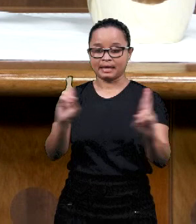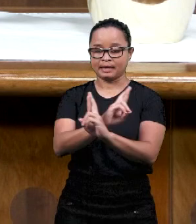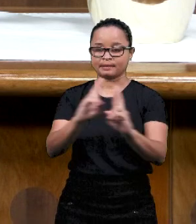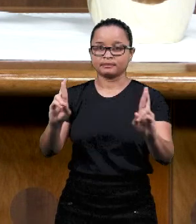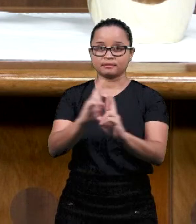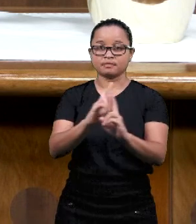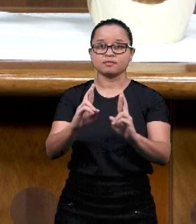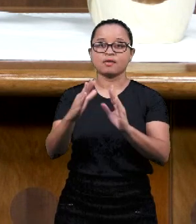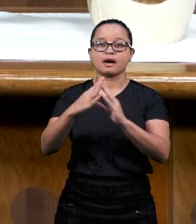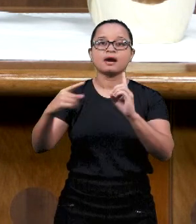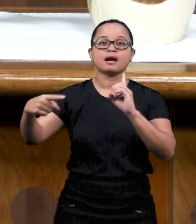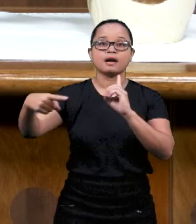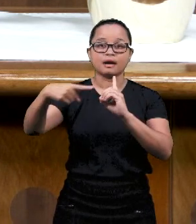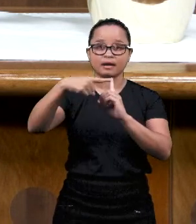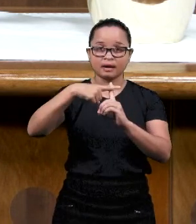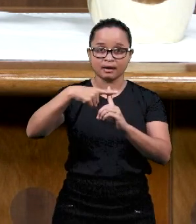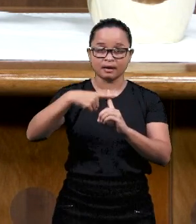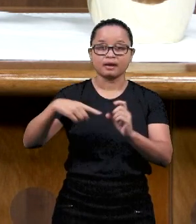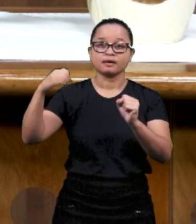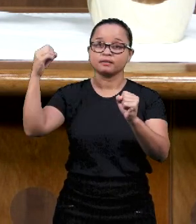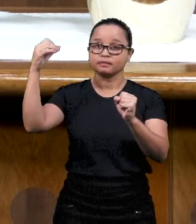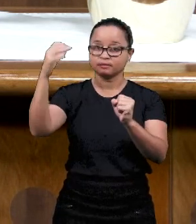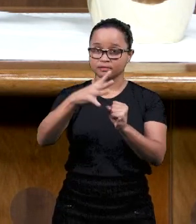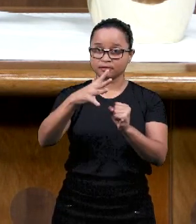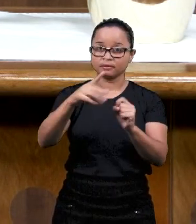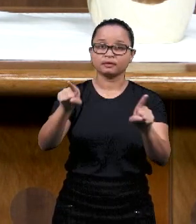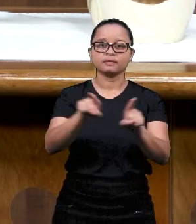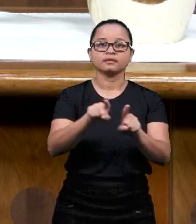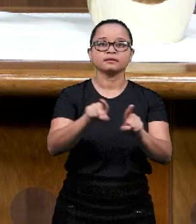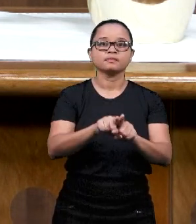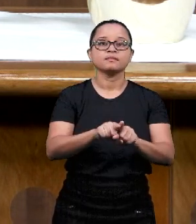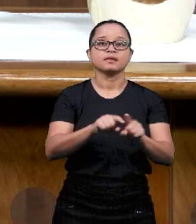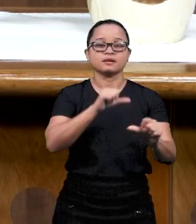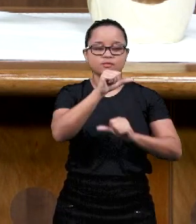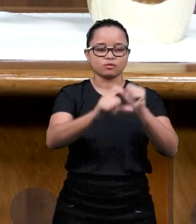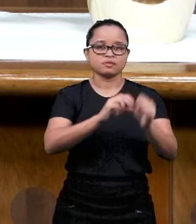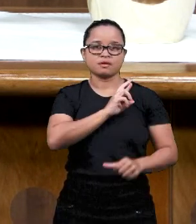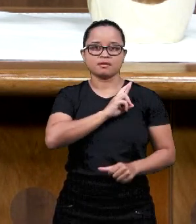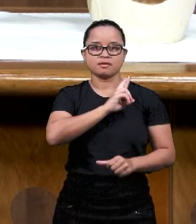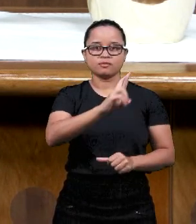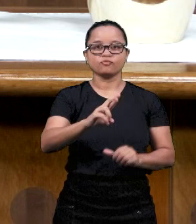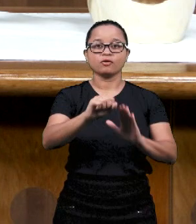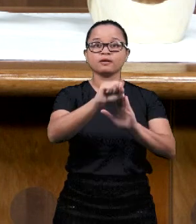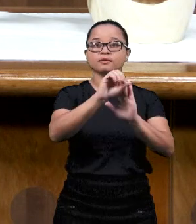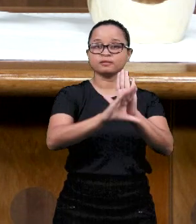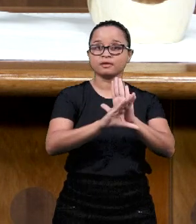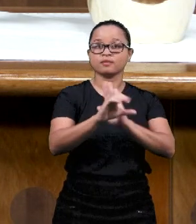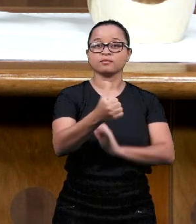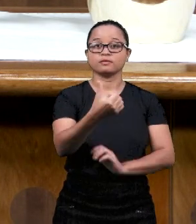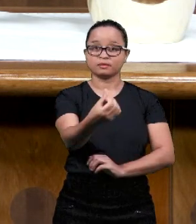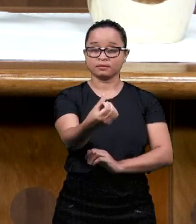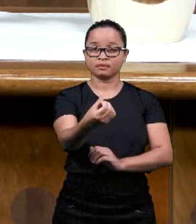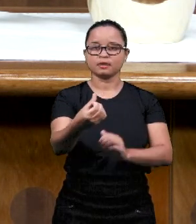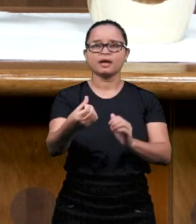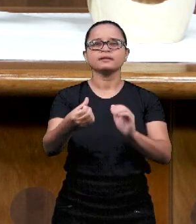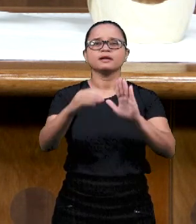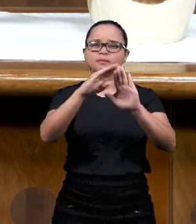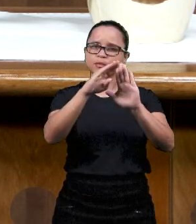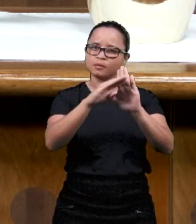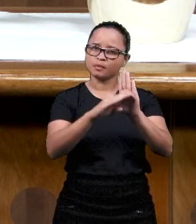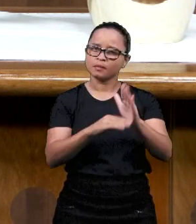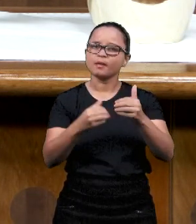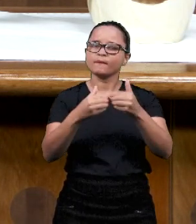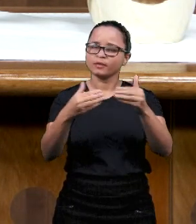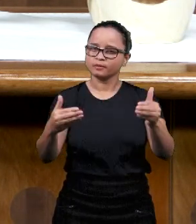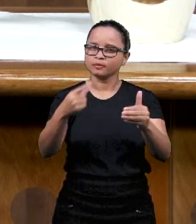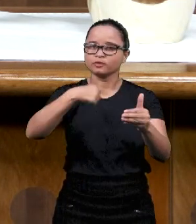au XVIe siècle. Les débuts, les principes de la réforme religieuse que nous citons dans nos